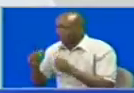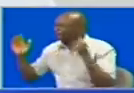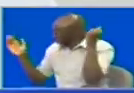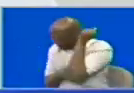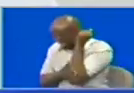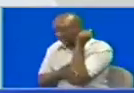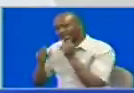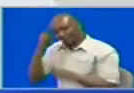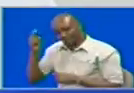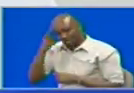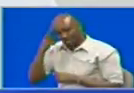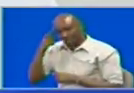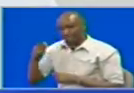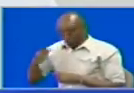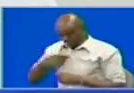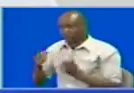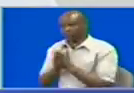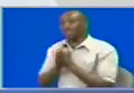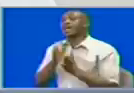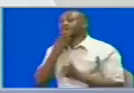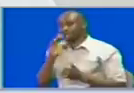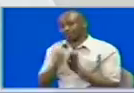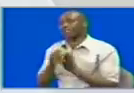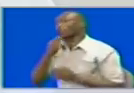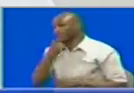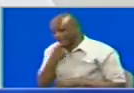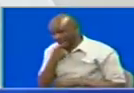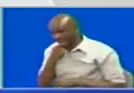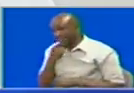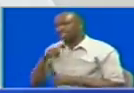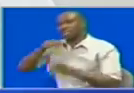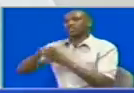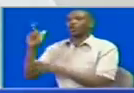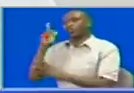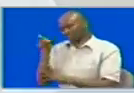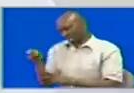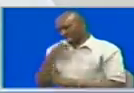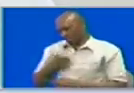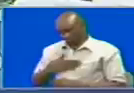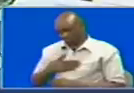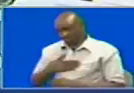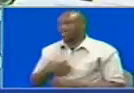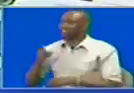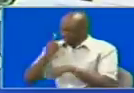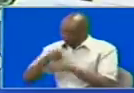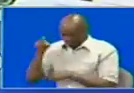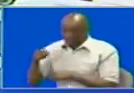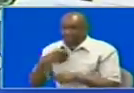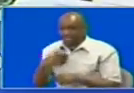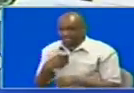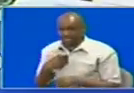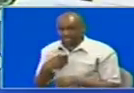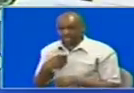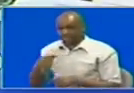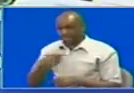mbaya, ni mechi kati yetu na Gor Mahia. Naam, mashemeji. Ilikuwa aje wakati huo tulikuwa tunacheza,